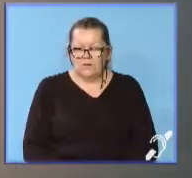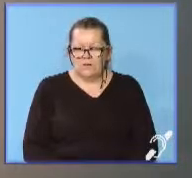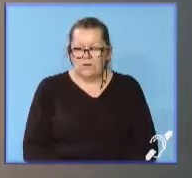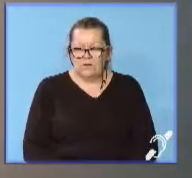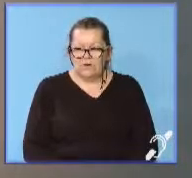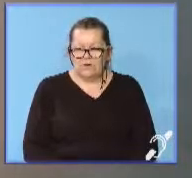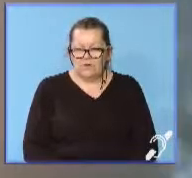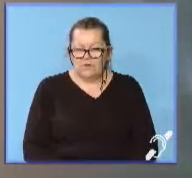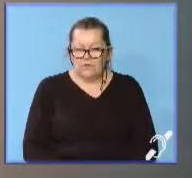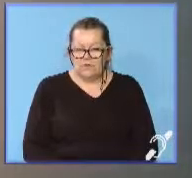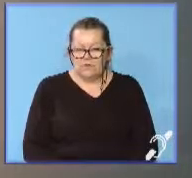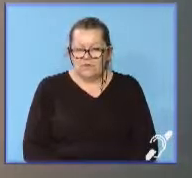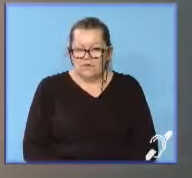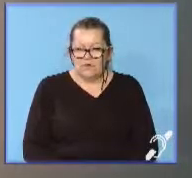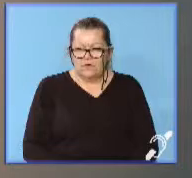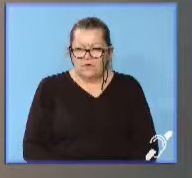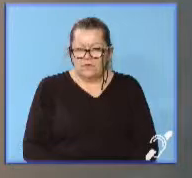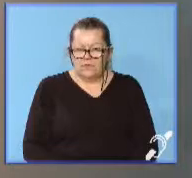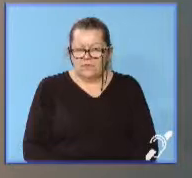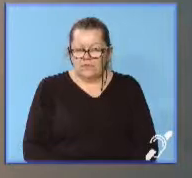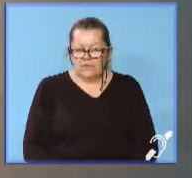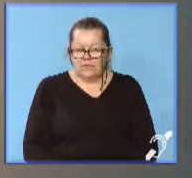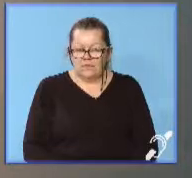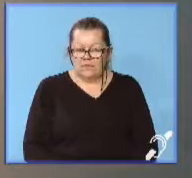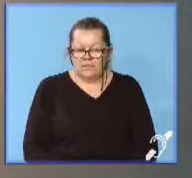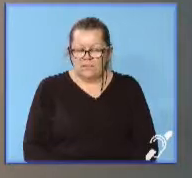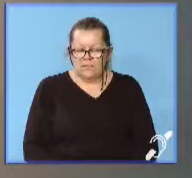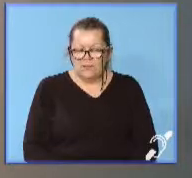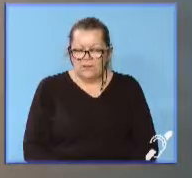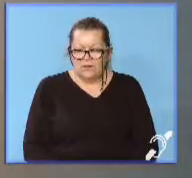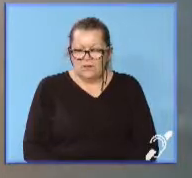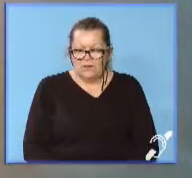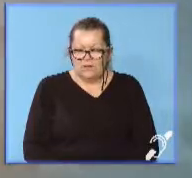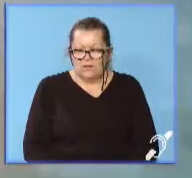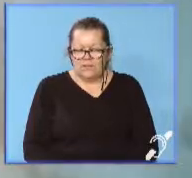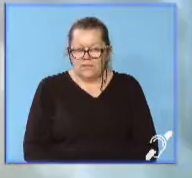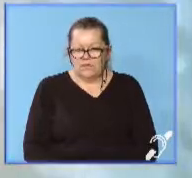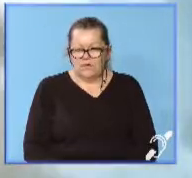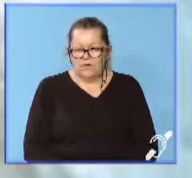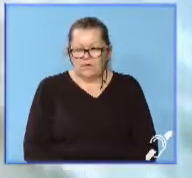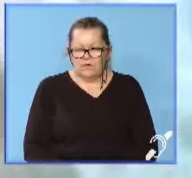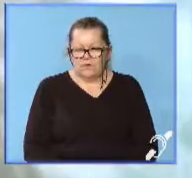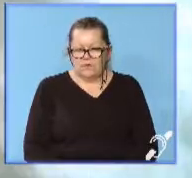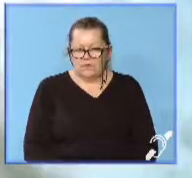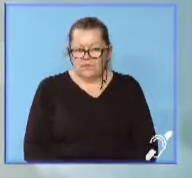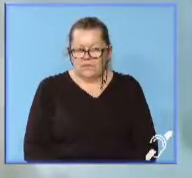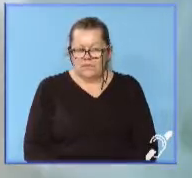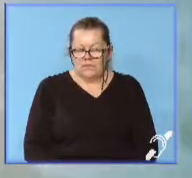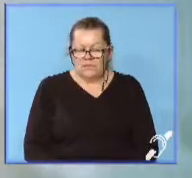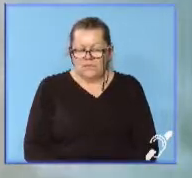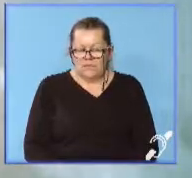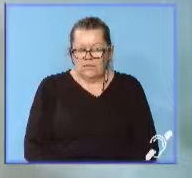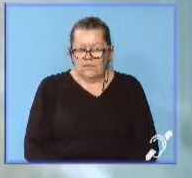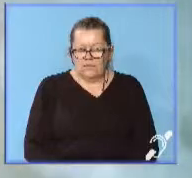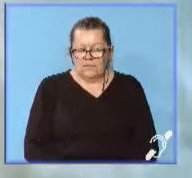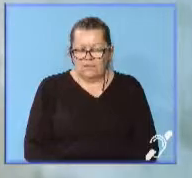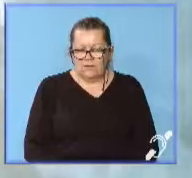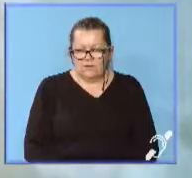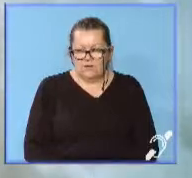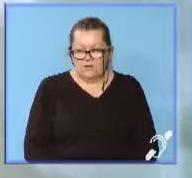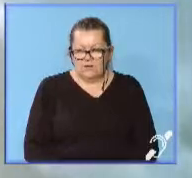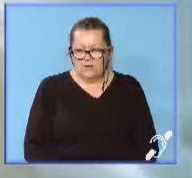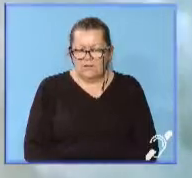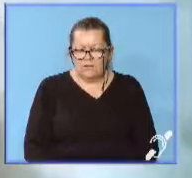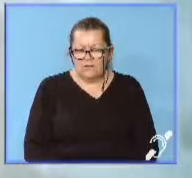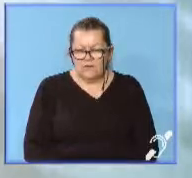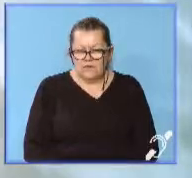vasul să fi fugit de mare eu trebuia de atunce să mi spânzul lira în cui nebun